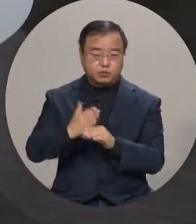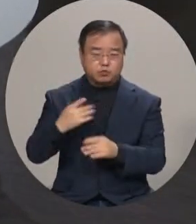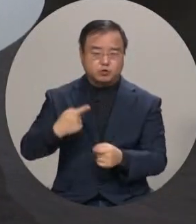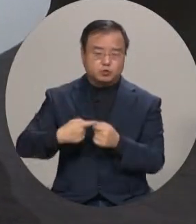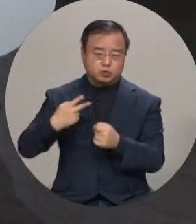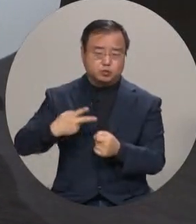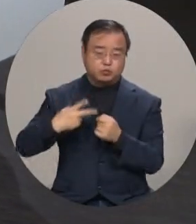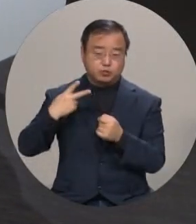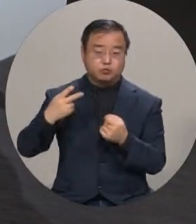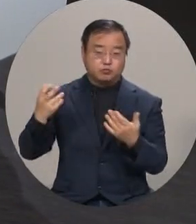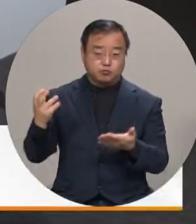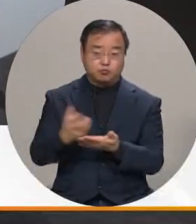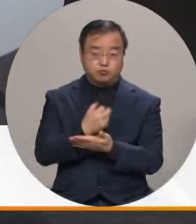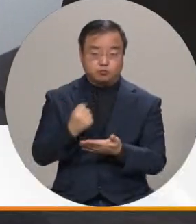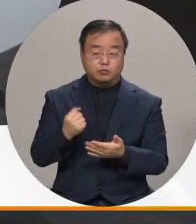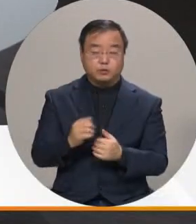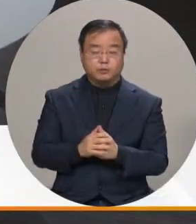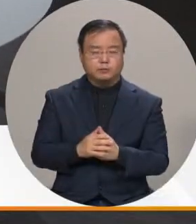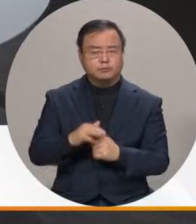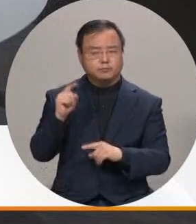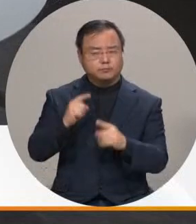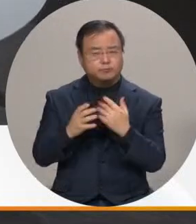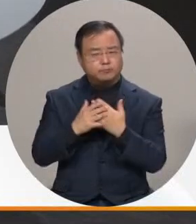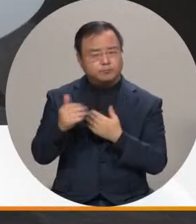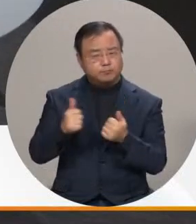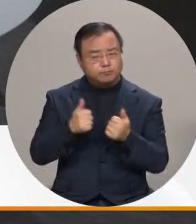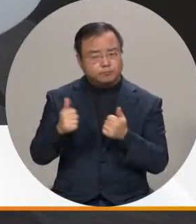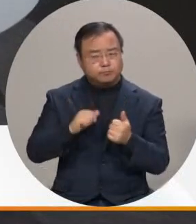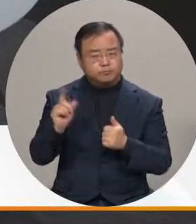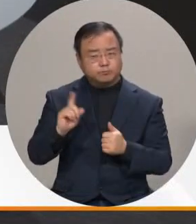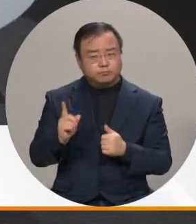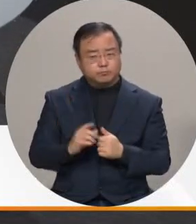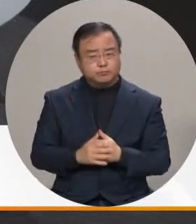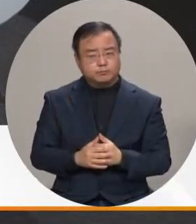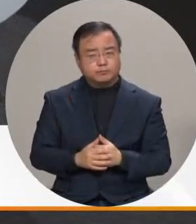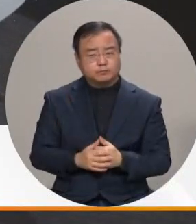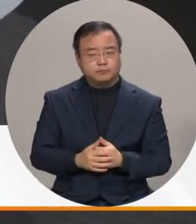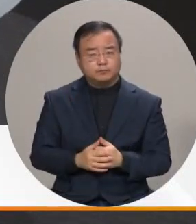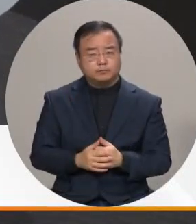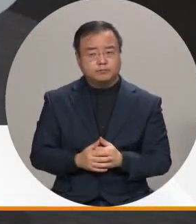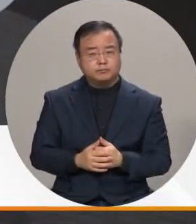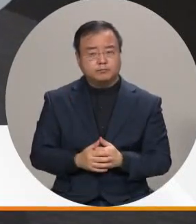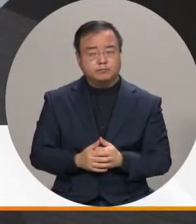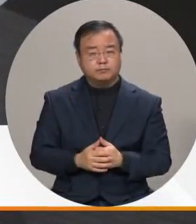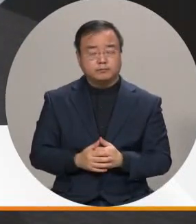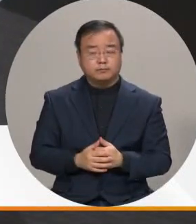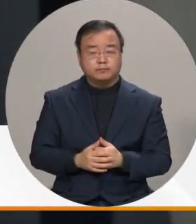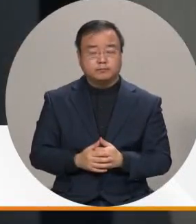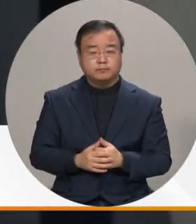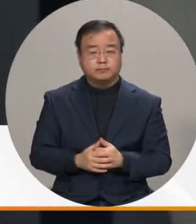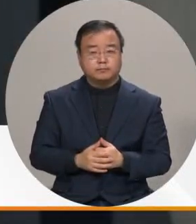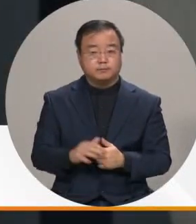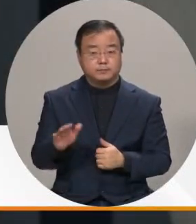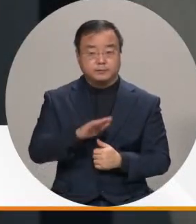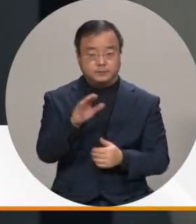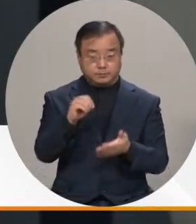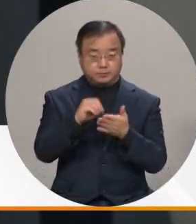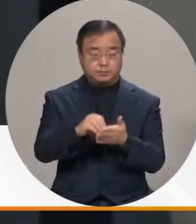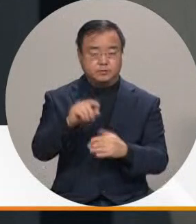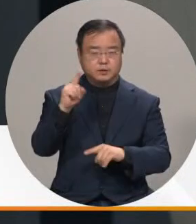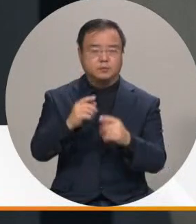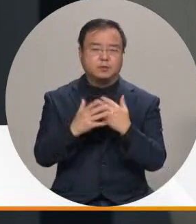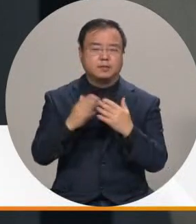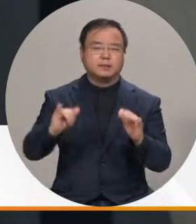수상했습니다 먼저이 대회가 어떤 걸 겨루는 대회였지만 주실 수 있을까요네 저희가 참가한 대회는 사회적